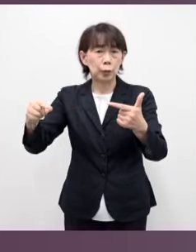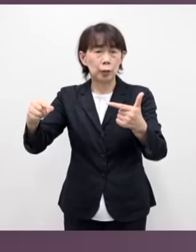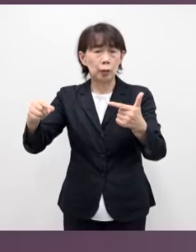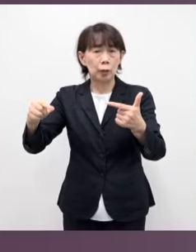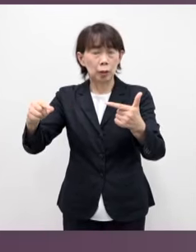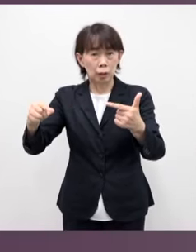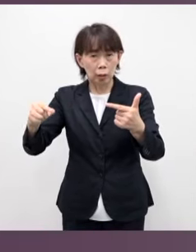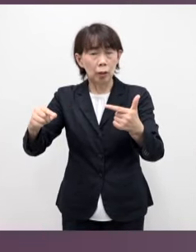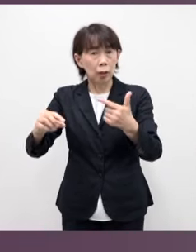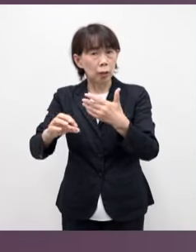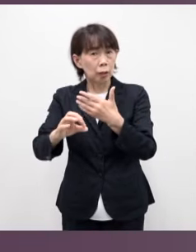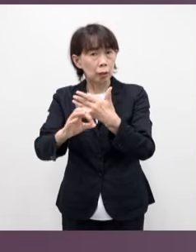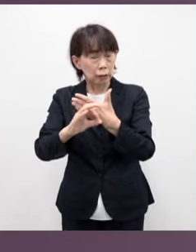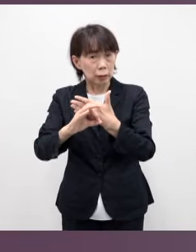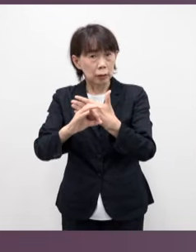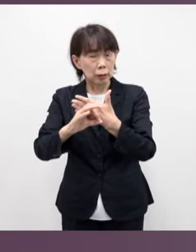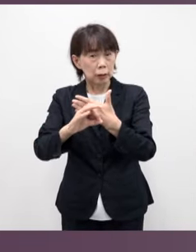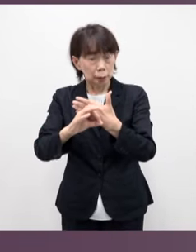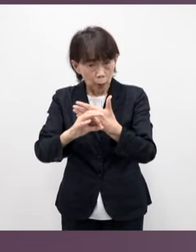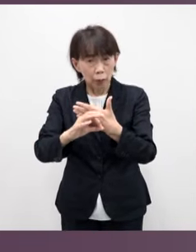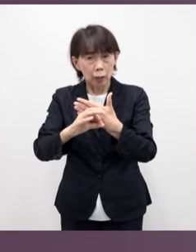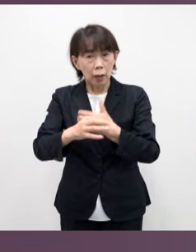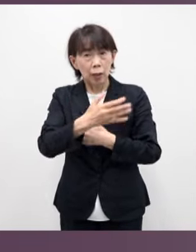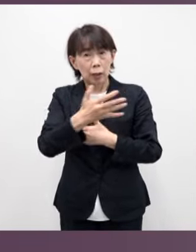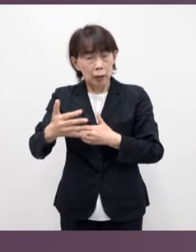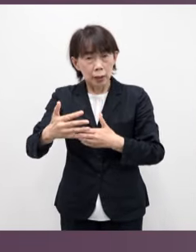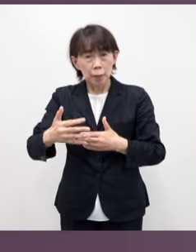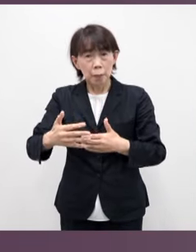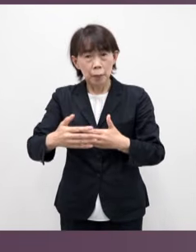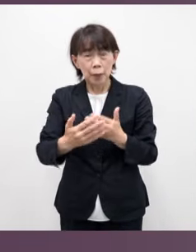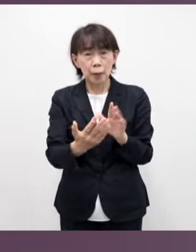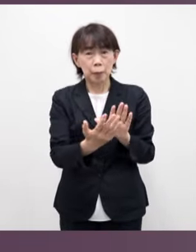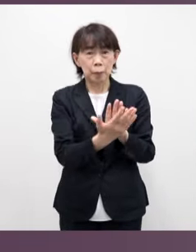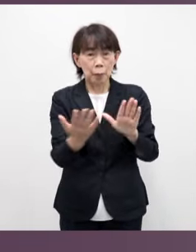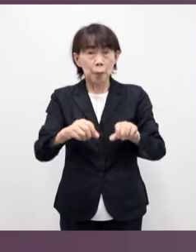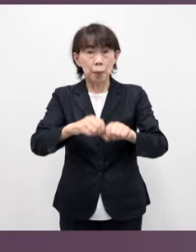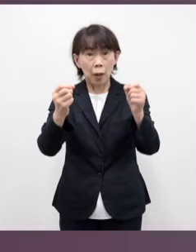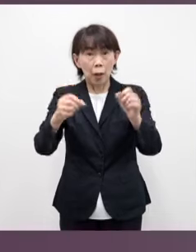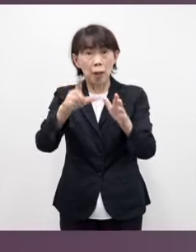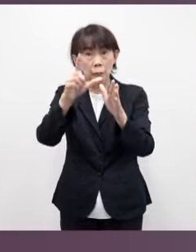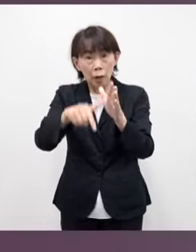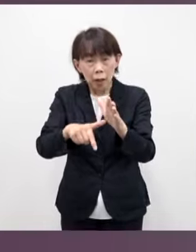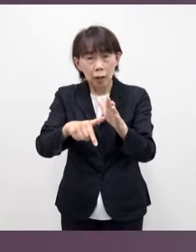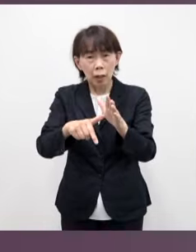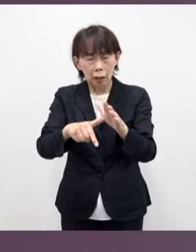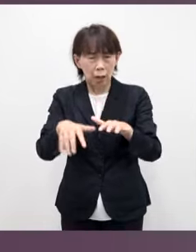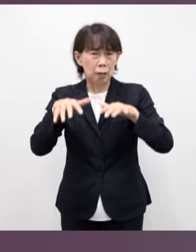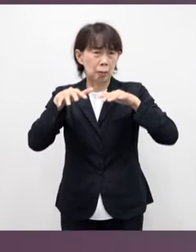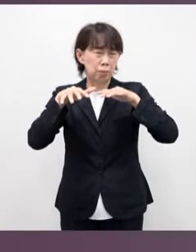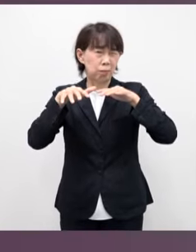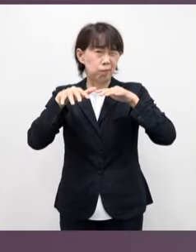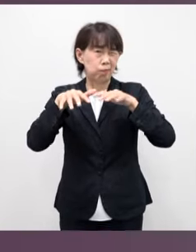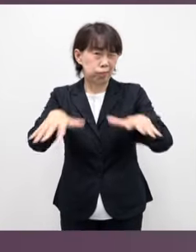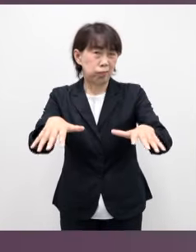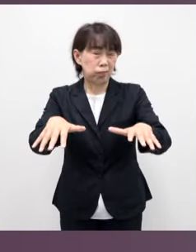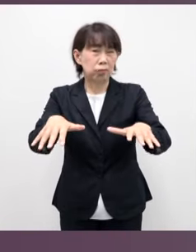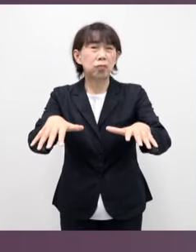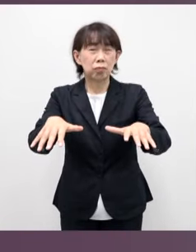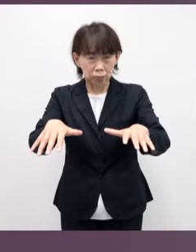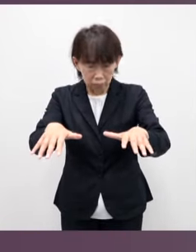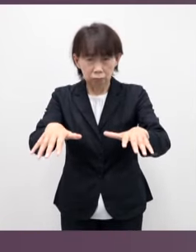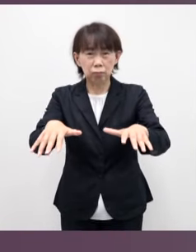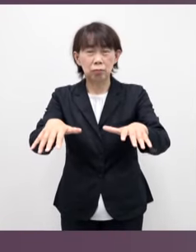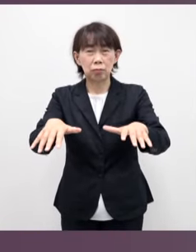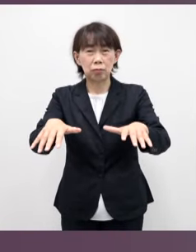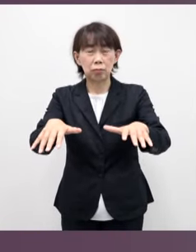ね降り続きまして仮にですけれどもま河川の堤防が結界した場合でございますがご覧のように浸水